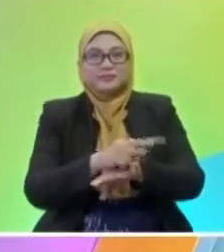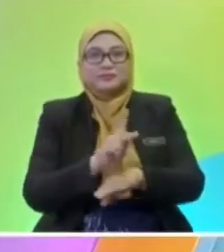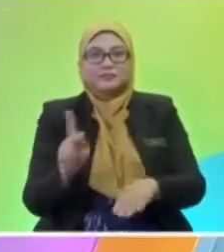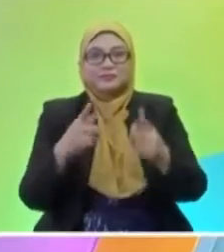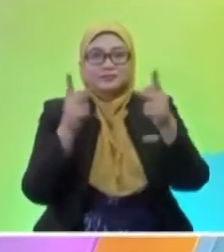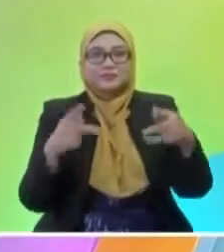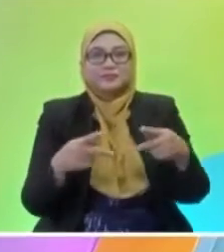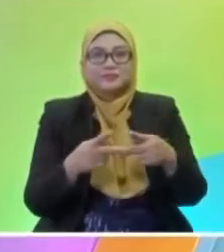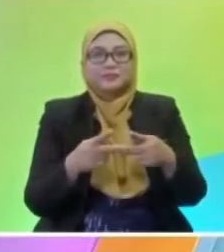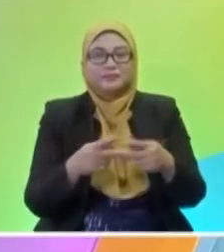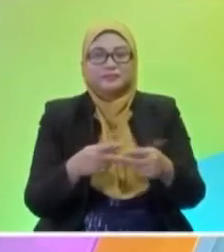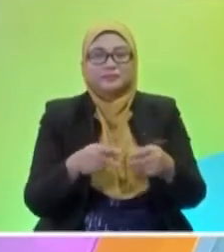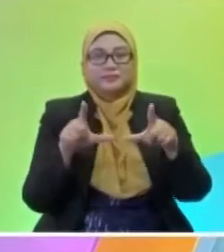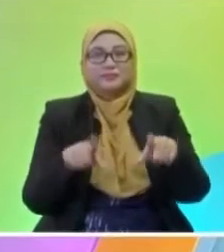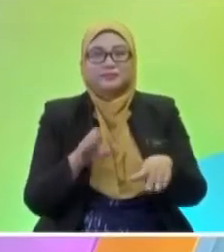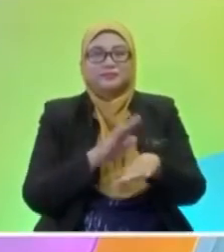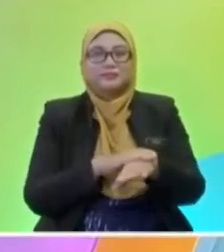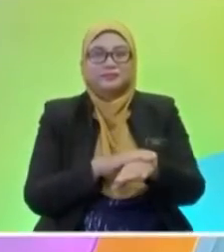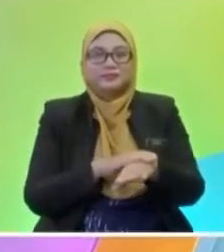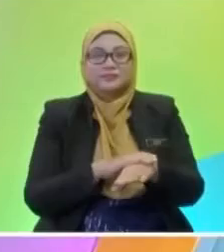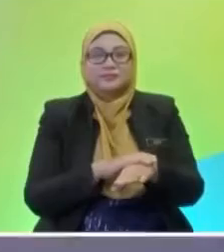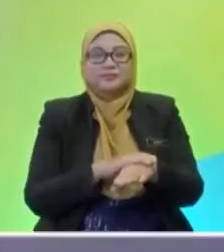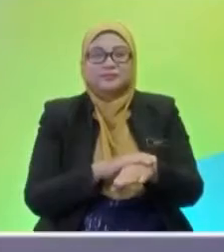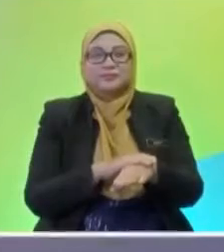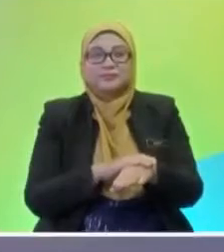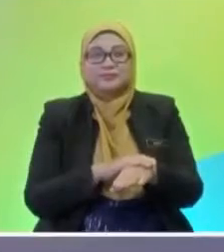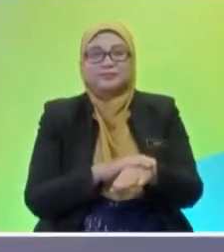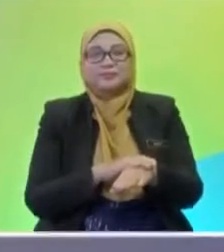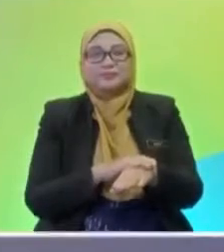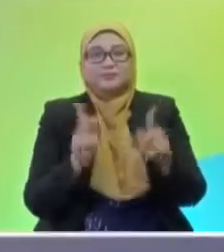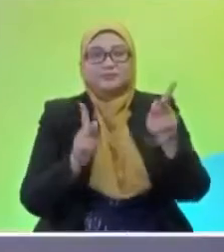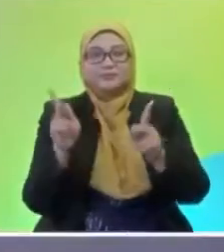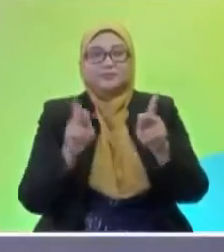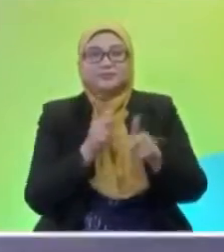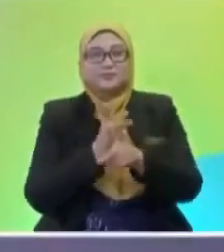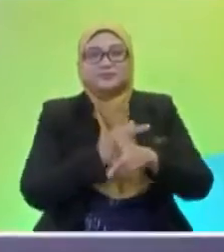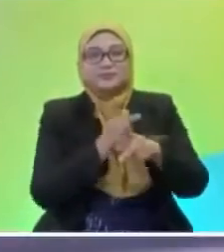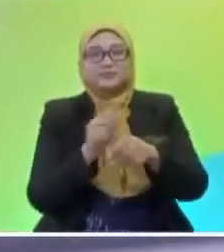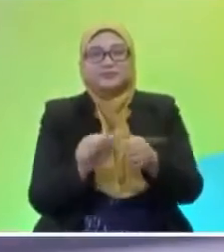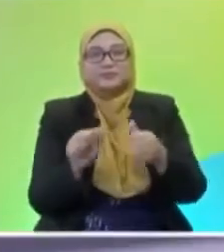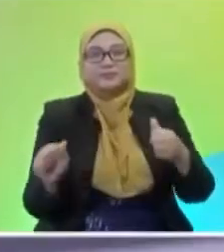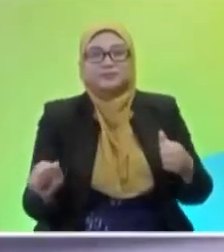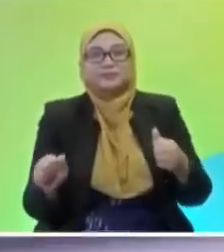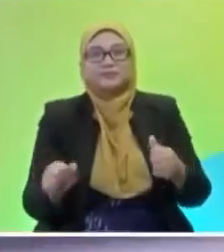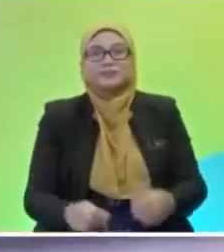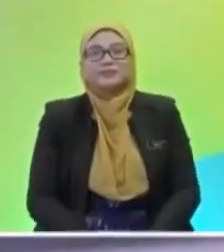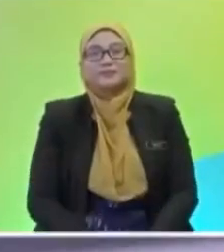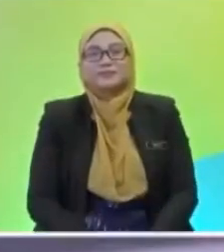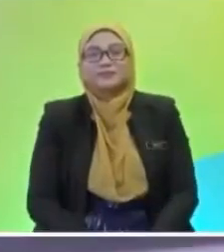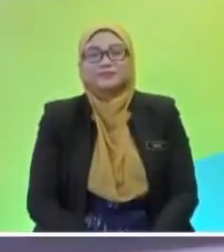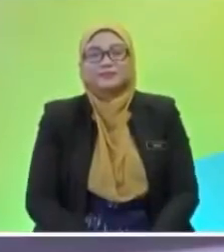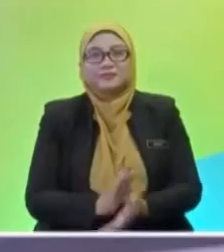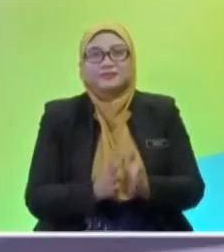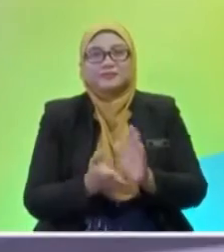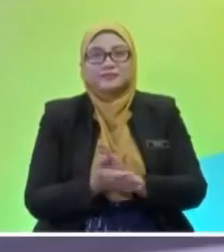kita punya kereta kawalan jauh. Jadi secara tak langsung kereta kawalan jauh kita tu dah jadi yang menarik.